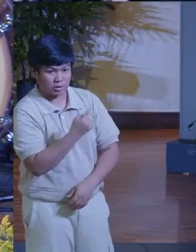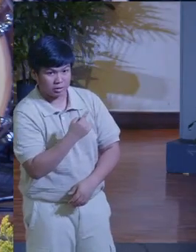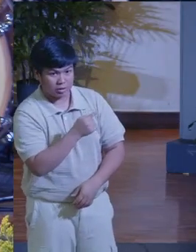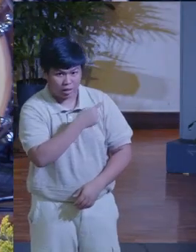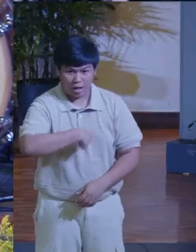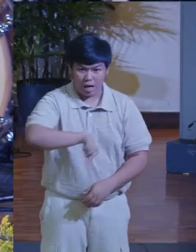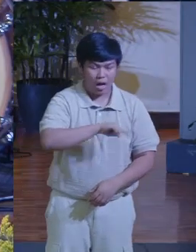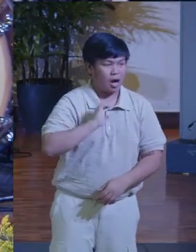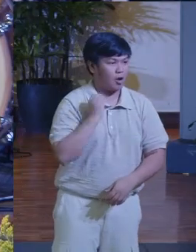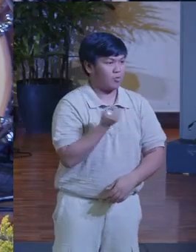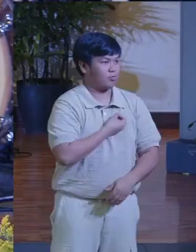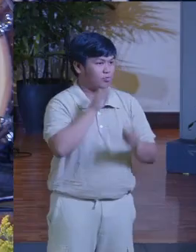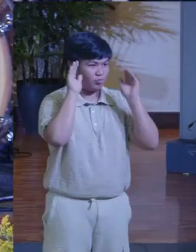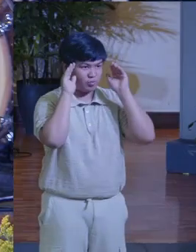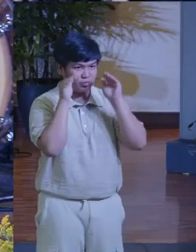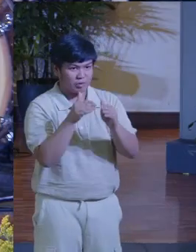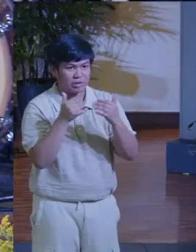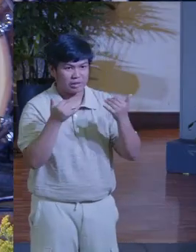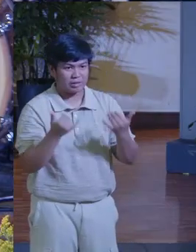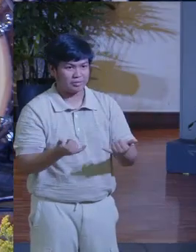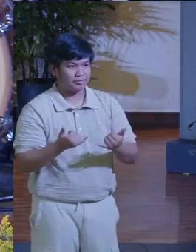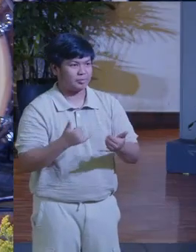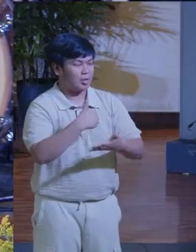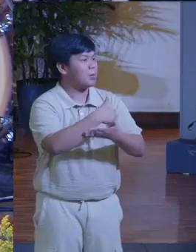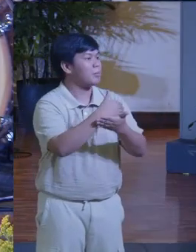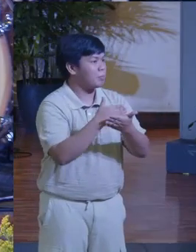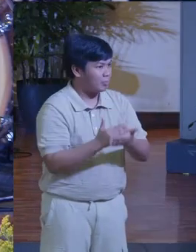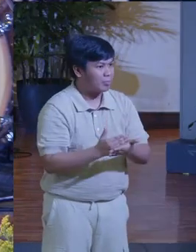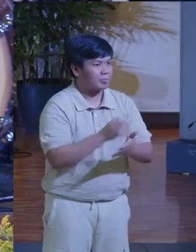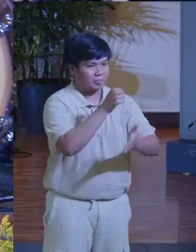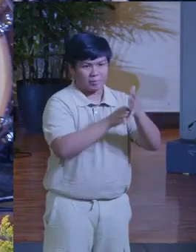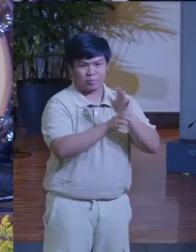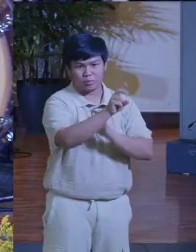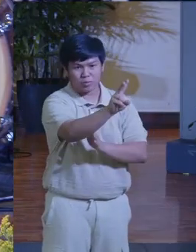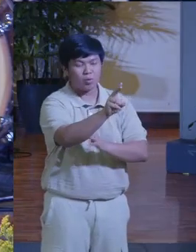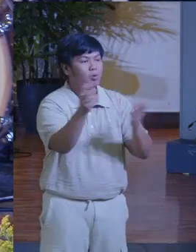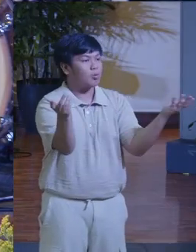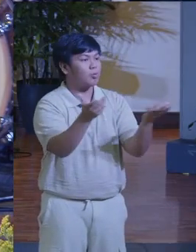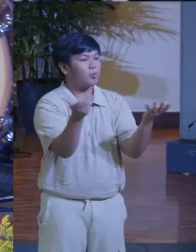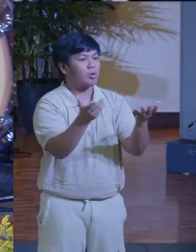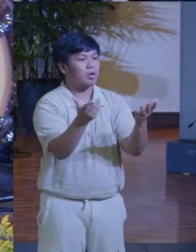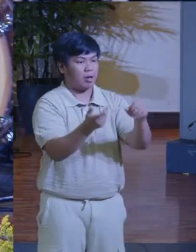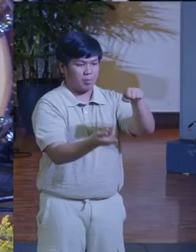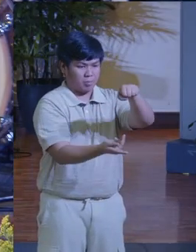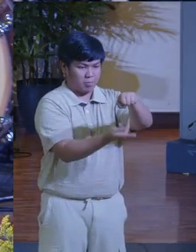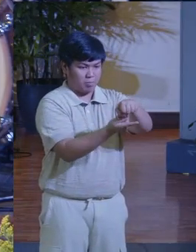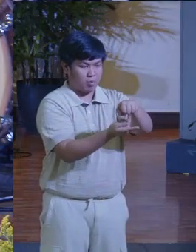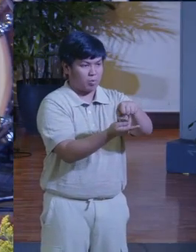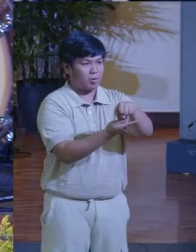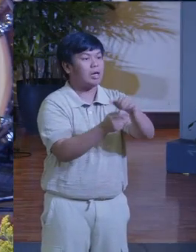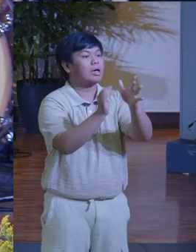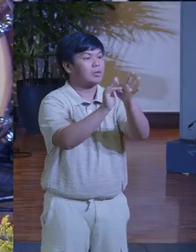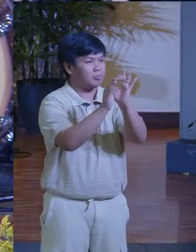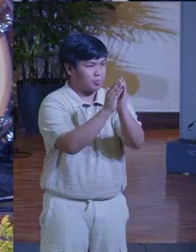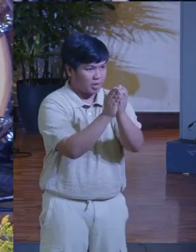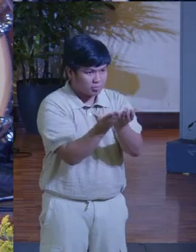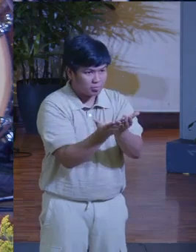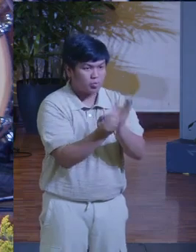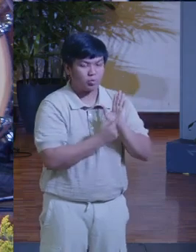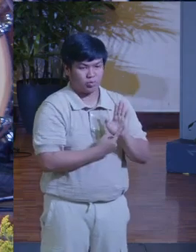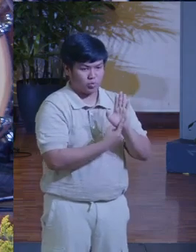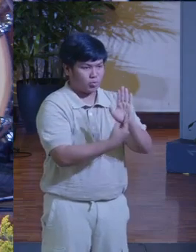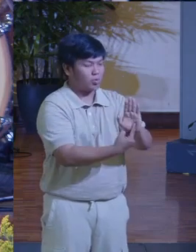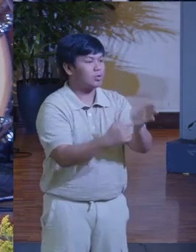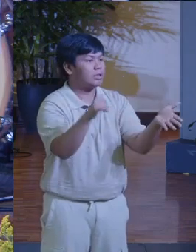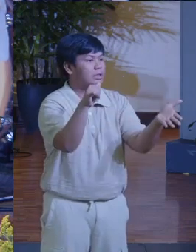ating serye ay naririto sa section na ito, kung saan pinapakita ng Biblia na